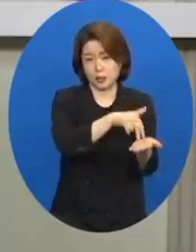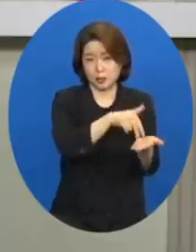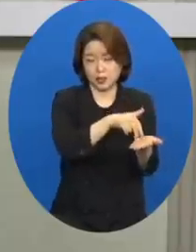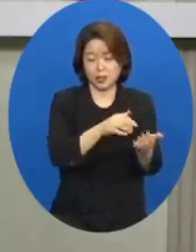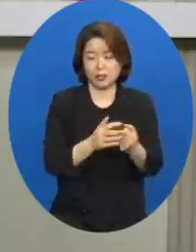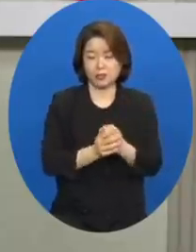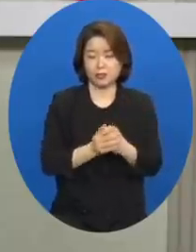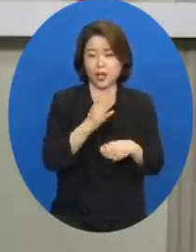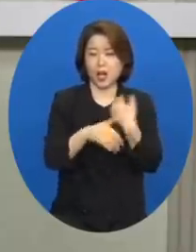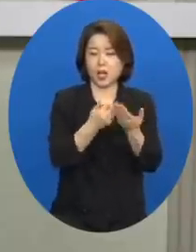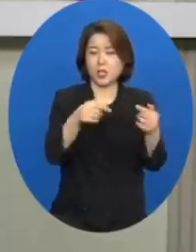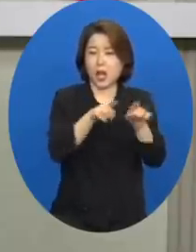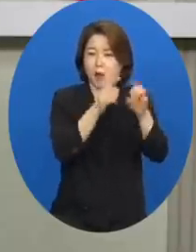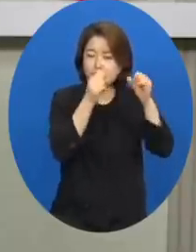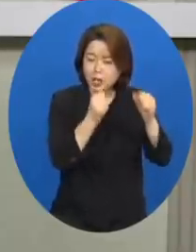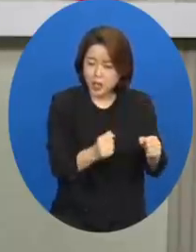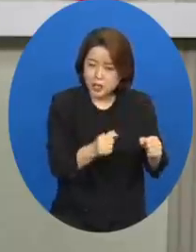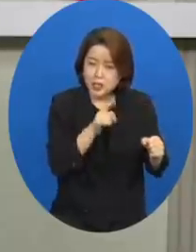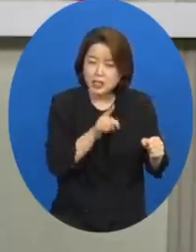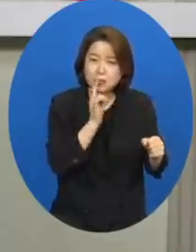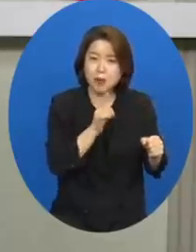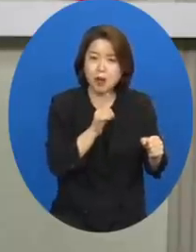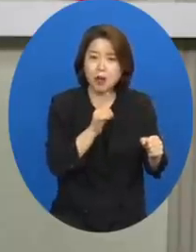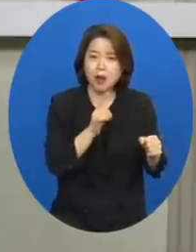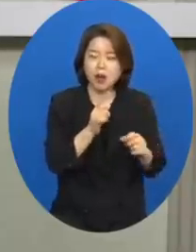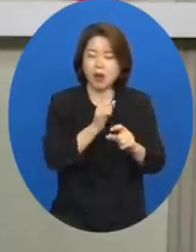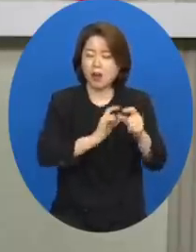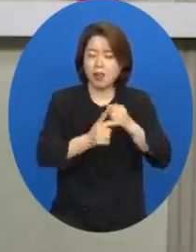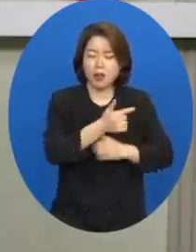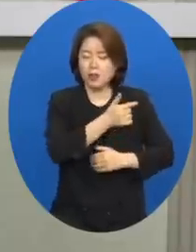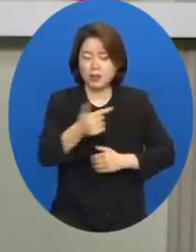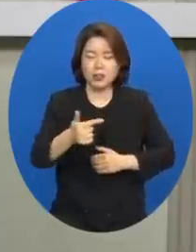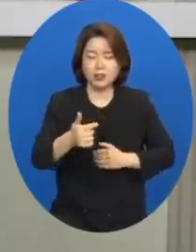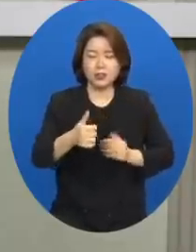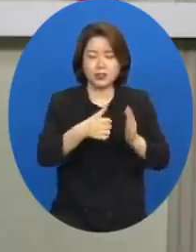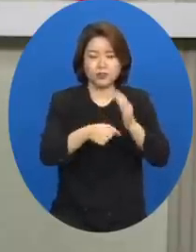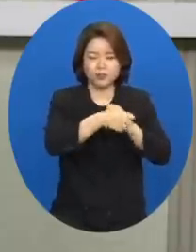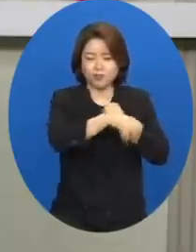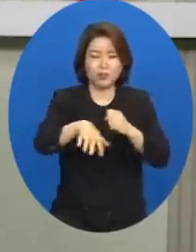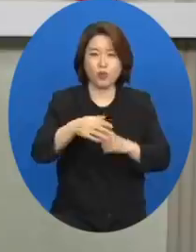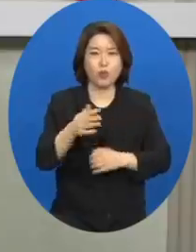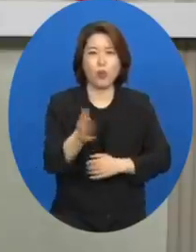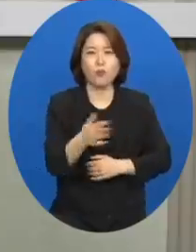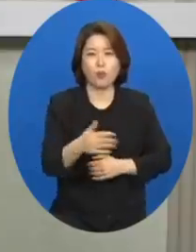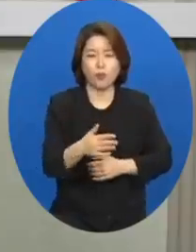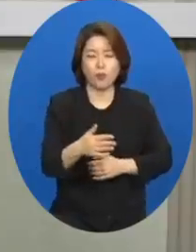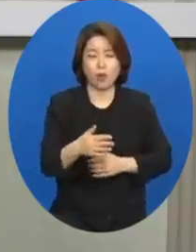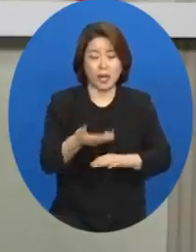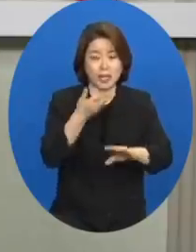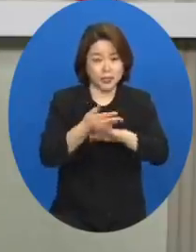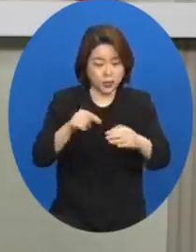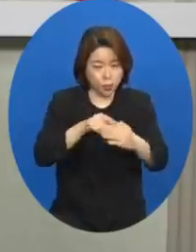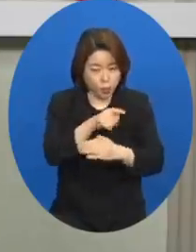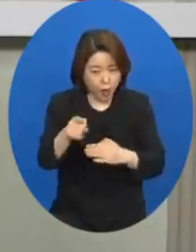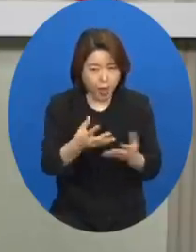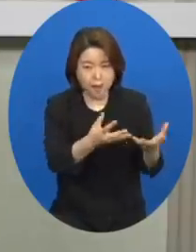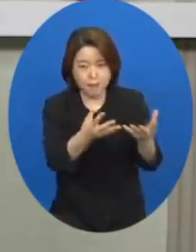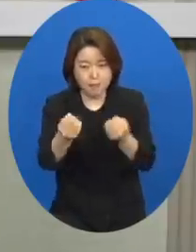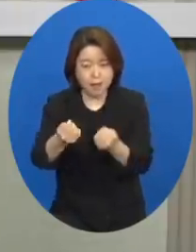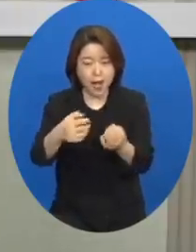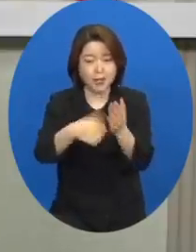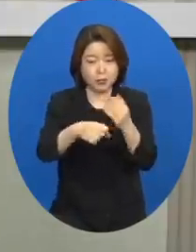함께 계시게 따고 하는 것보다 더 큰 무기는 없습니다 그 어떤 무기나 그 많은 군사가